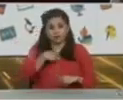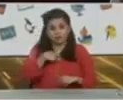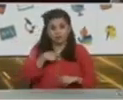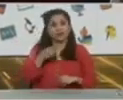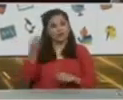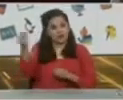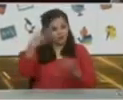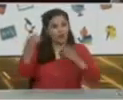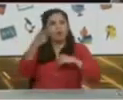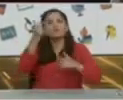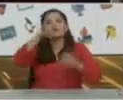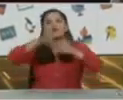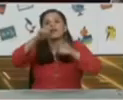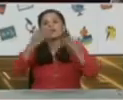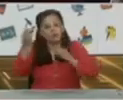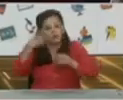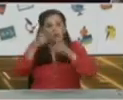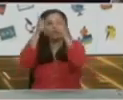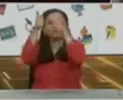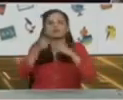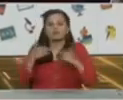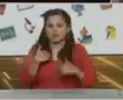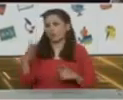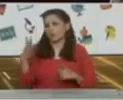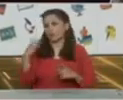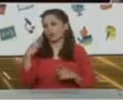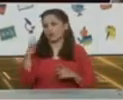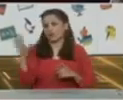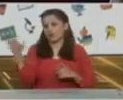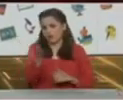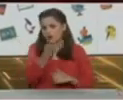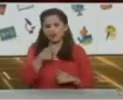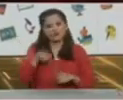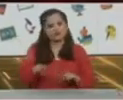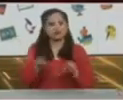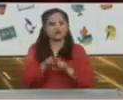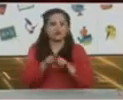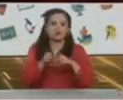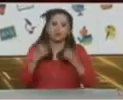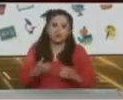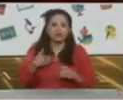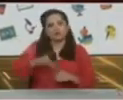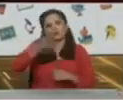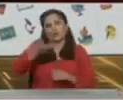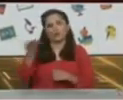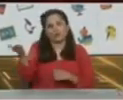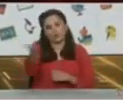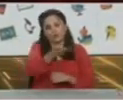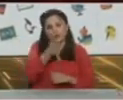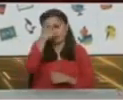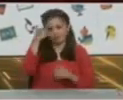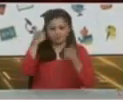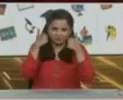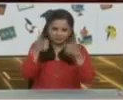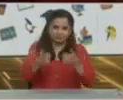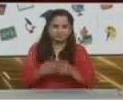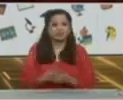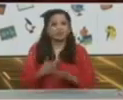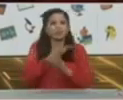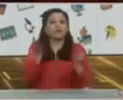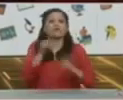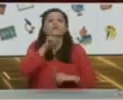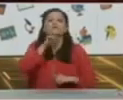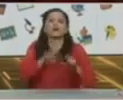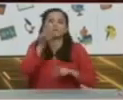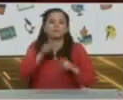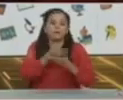जरूर भेजिएगा। मुझे इंतजार रहेगा। इन्हीं शुभकामनाओं के साथ सभी मेरे युवा साथियों